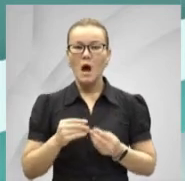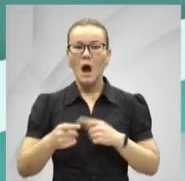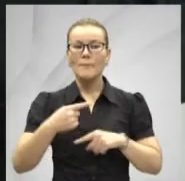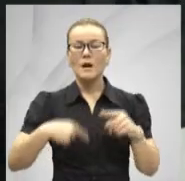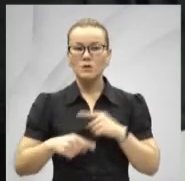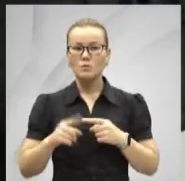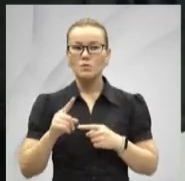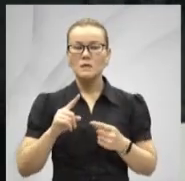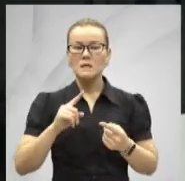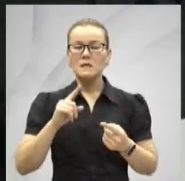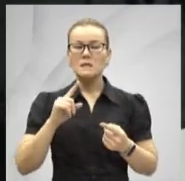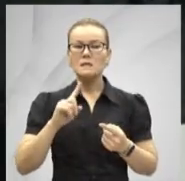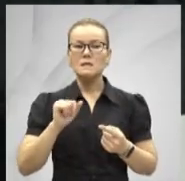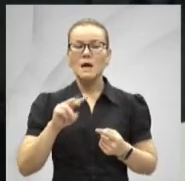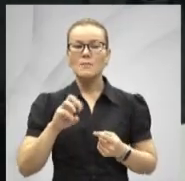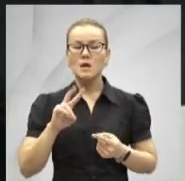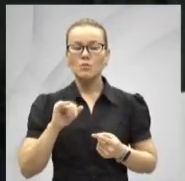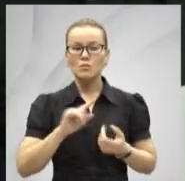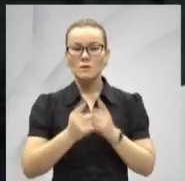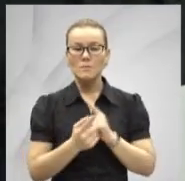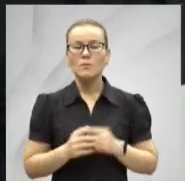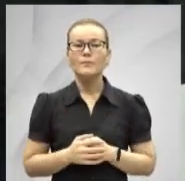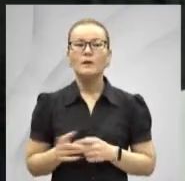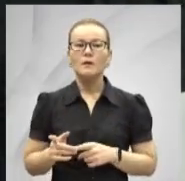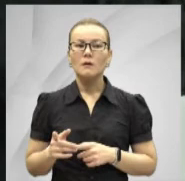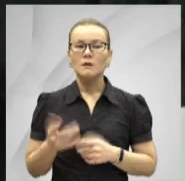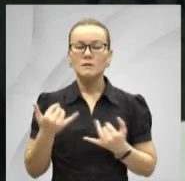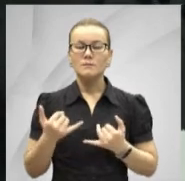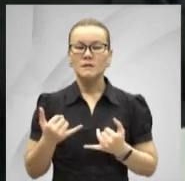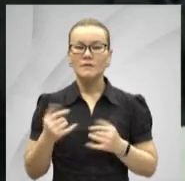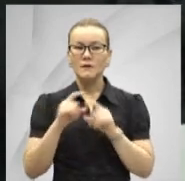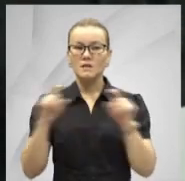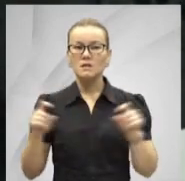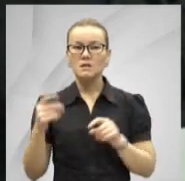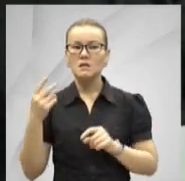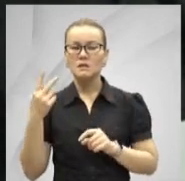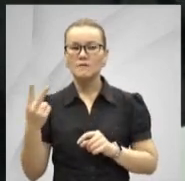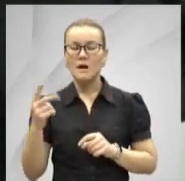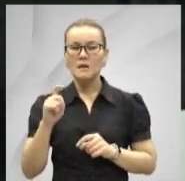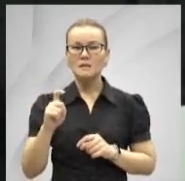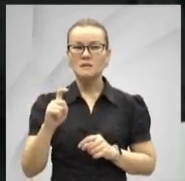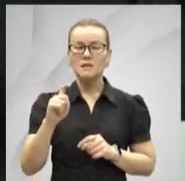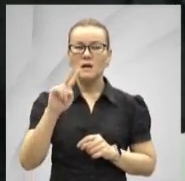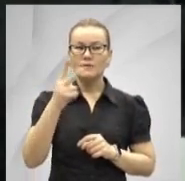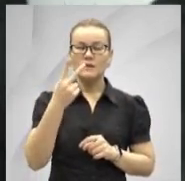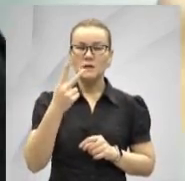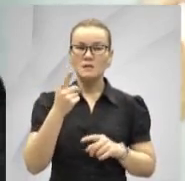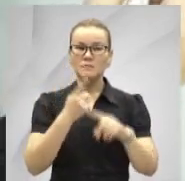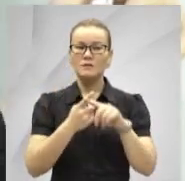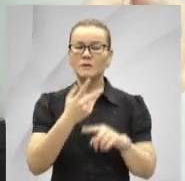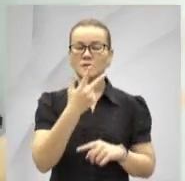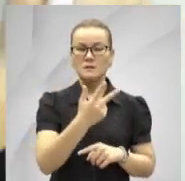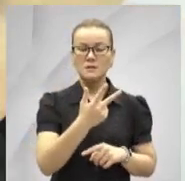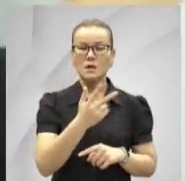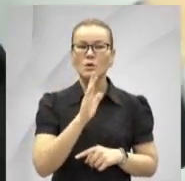замену. Теперь уже выражение 2х в квадрате прибавить 3